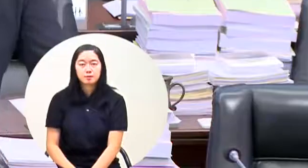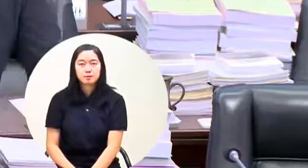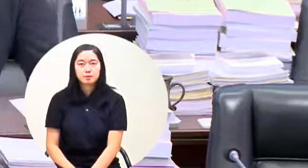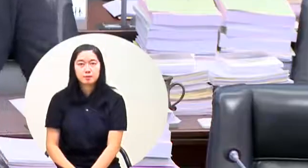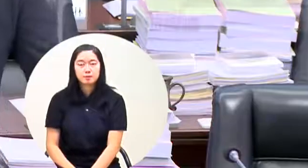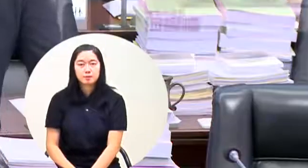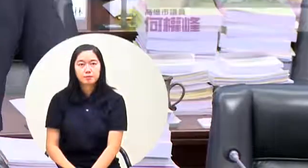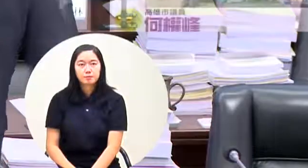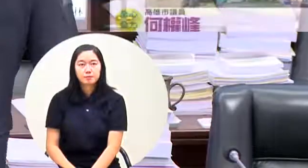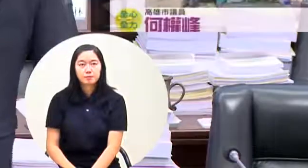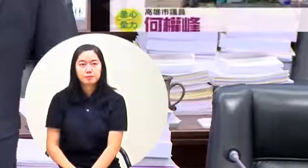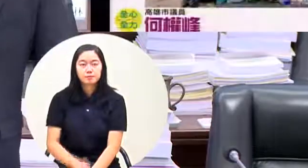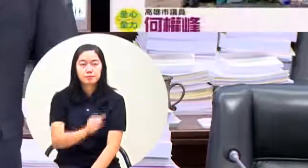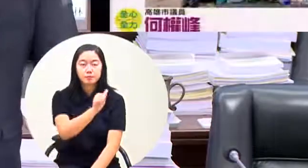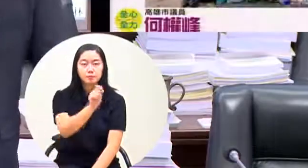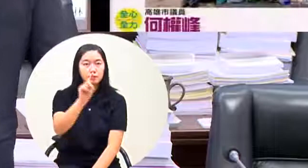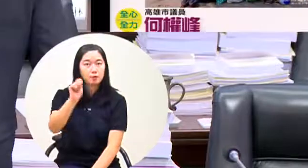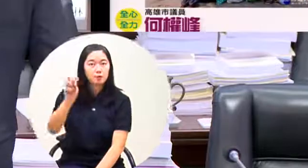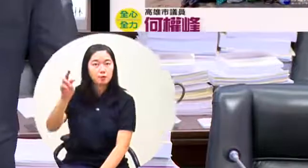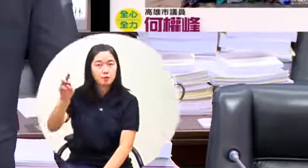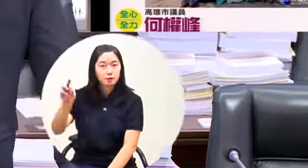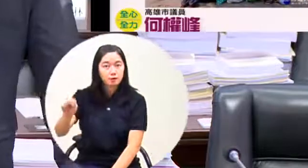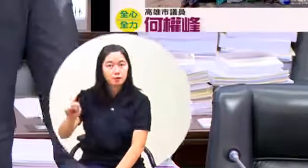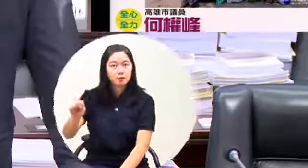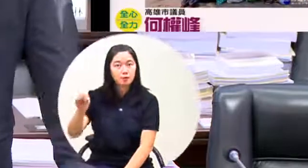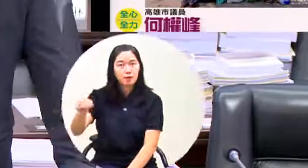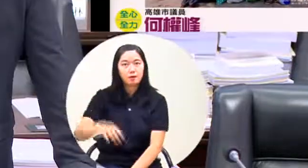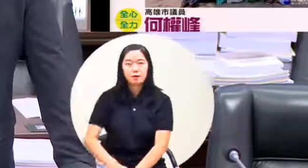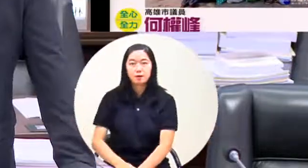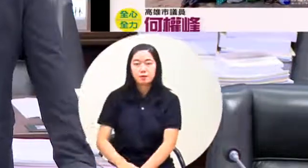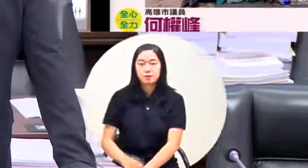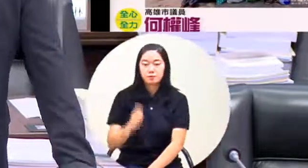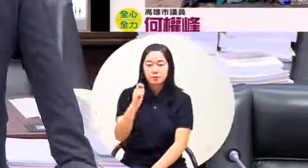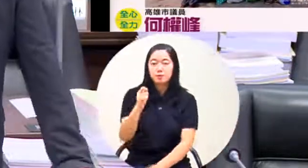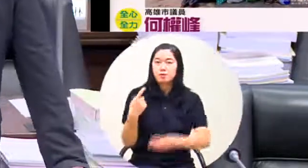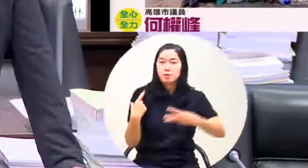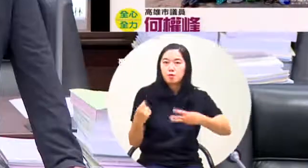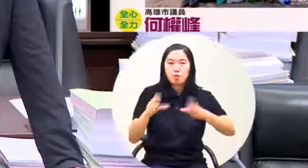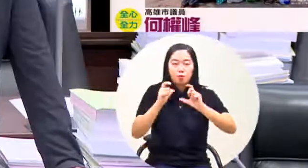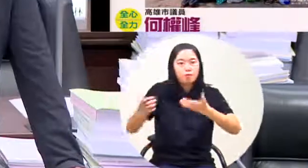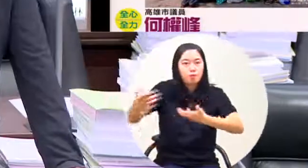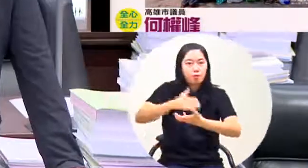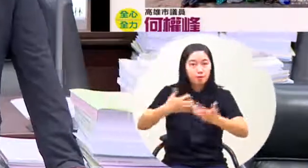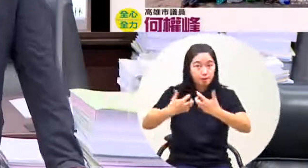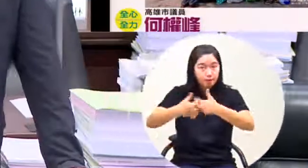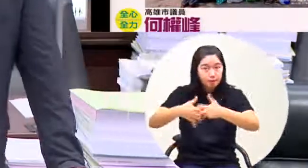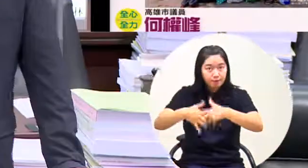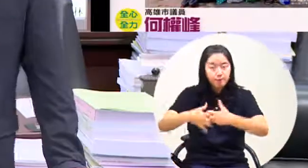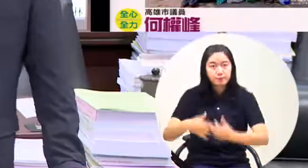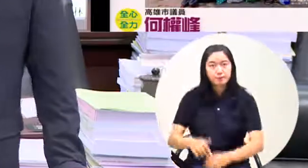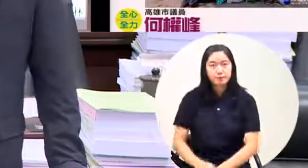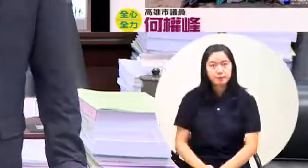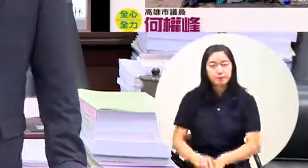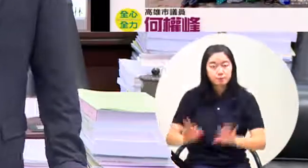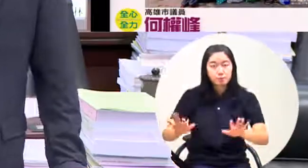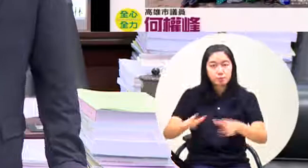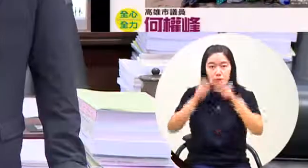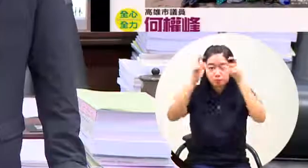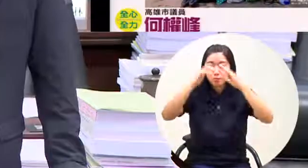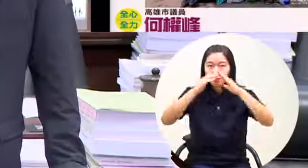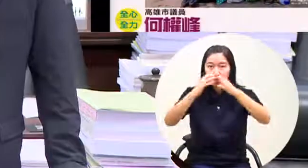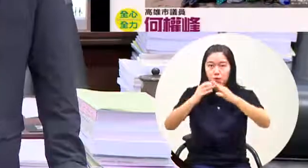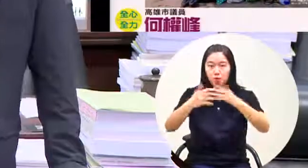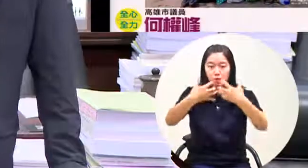这个叫 ARM 资源回收机，想请教一下局长，这个 ARM 资源回收机目前高雄市设置了几